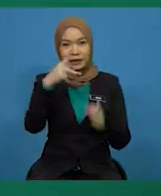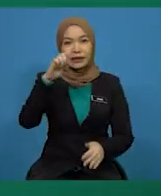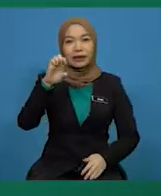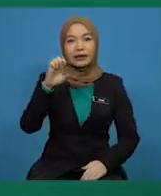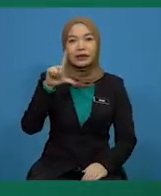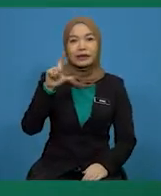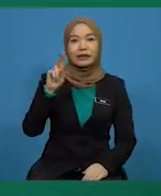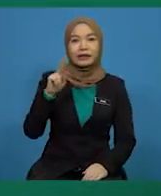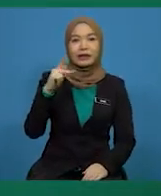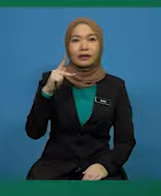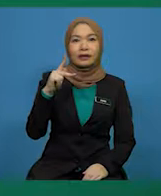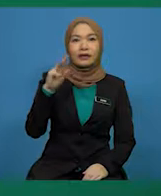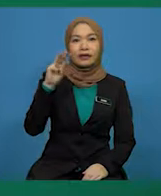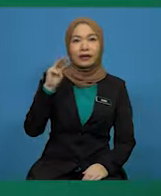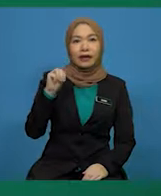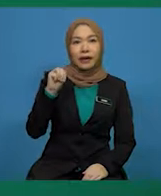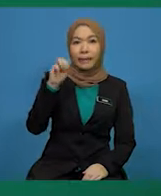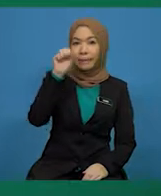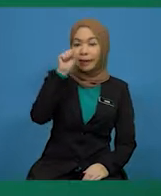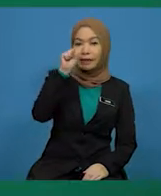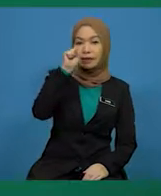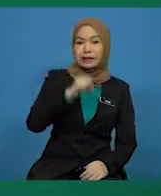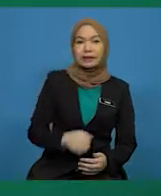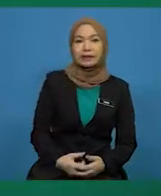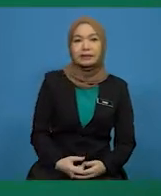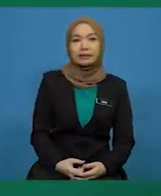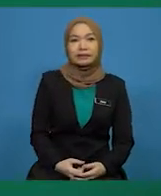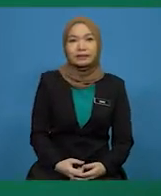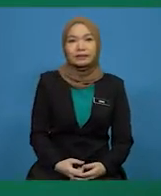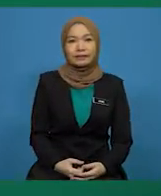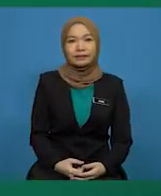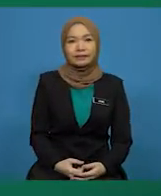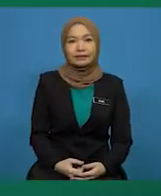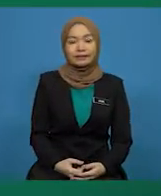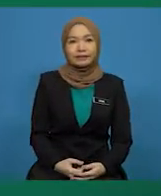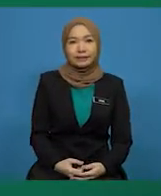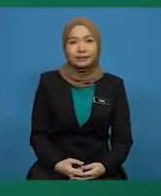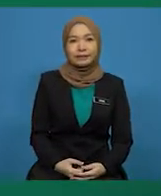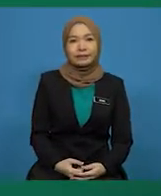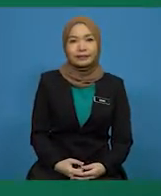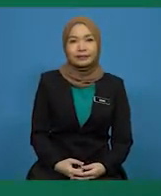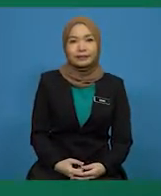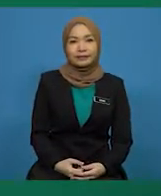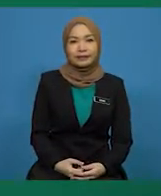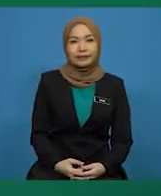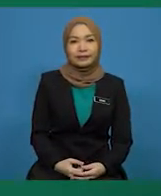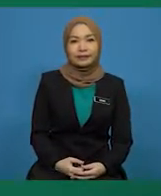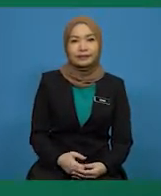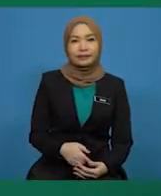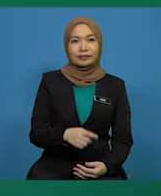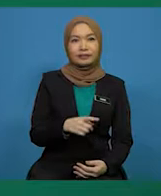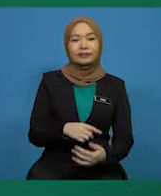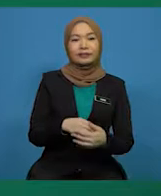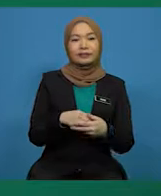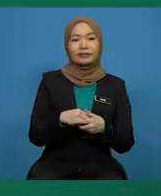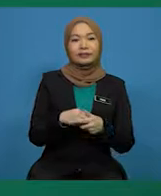wang, MS. Jadi, keluk penawaran wang yang berbentuk tidak anjal sempurna, iaitu selari dengan paksi kadar